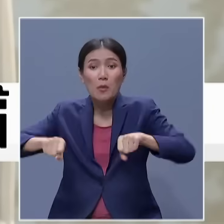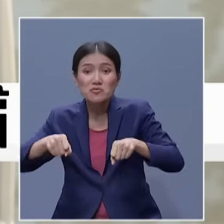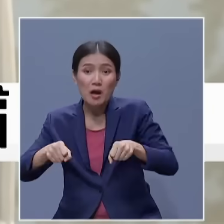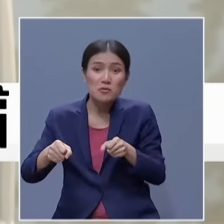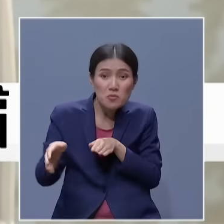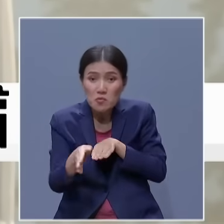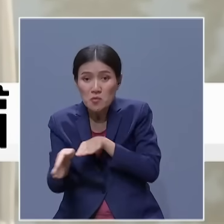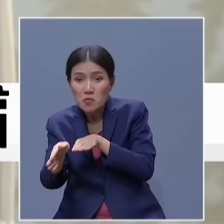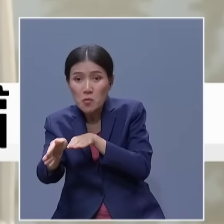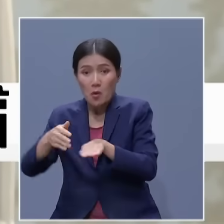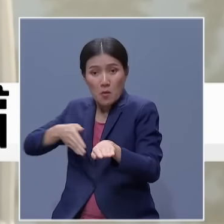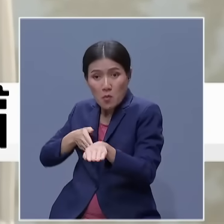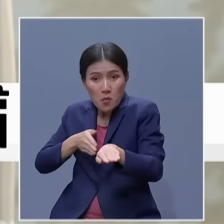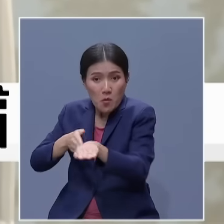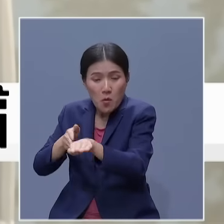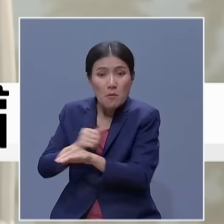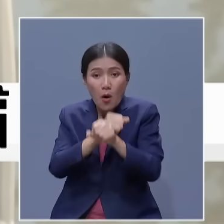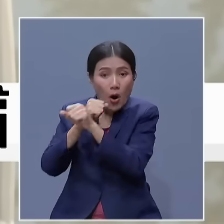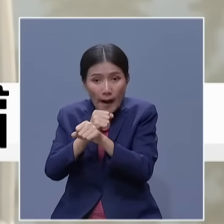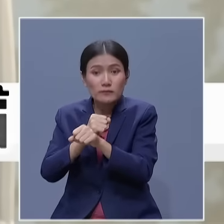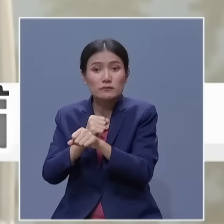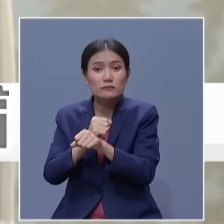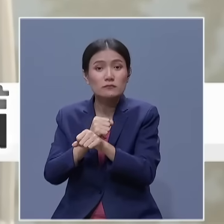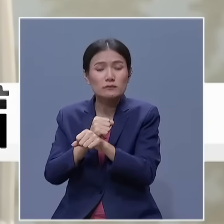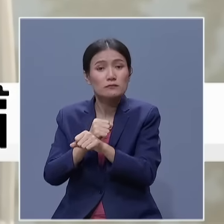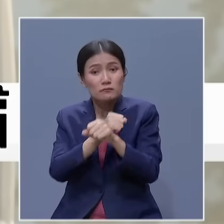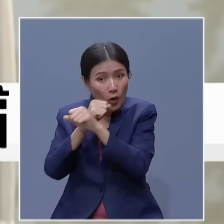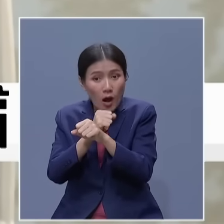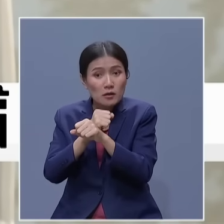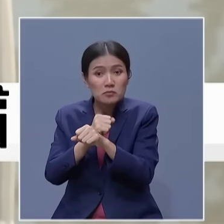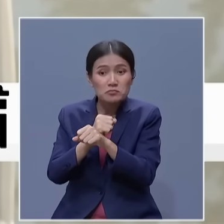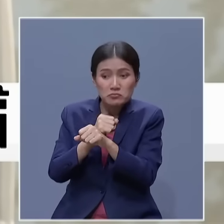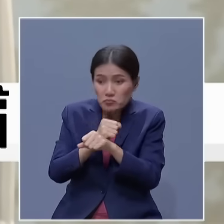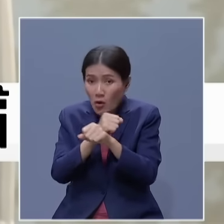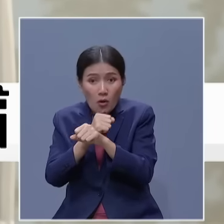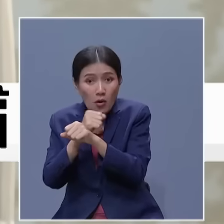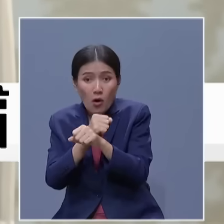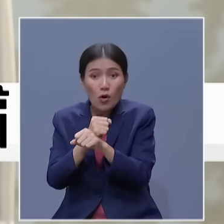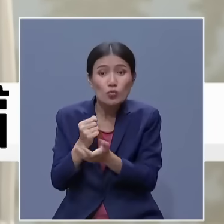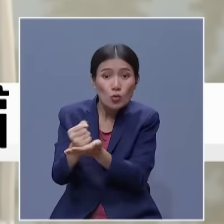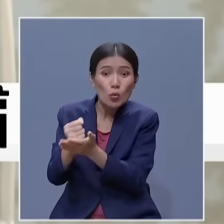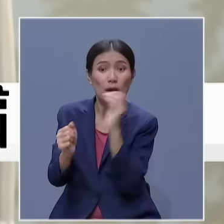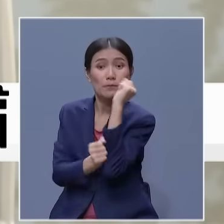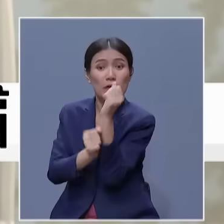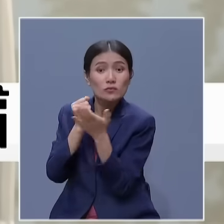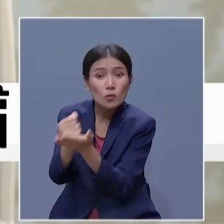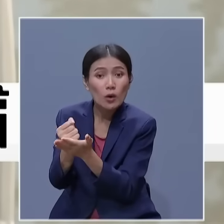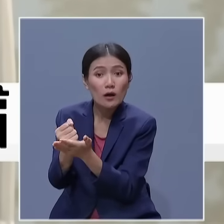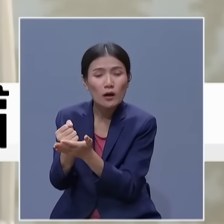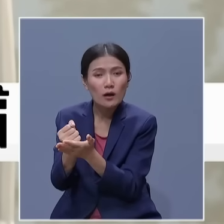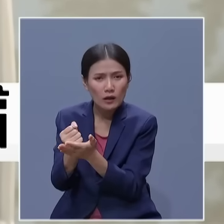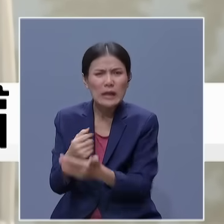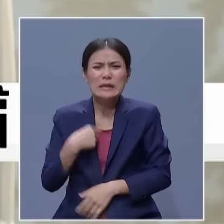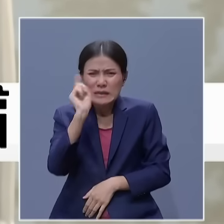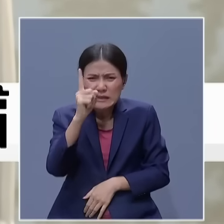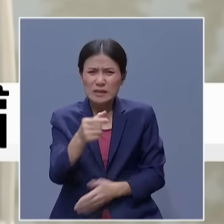ามบ้างนะครับนะแล้วก็ไปเป็นคนที่คุ้มกันให้กำลังนกบ้างนะครับเพราะนั้นเหมือนที่ผมเรียนนะครับว่าแทน